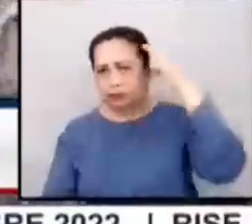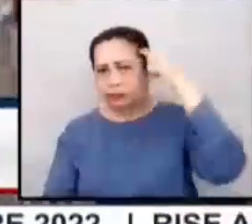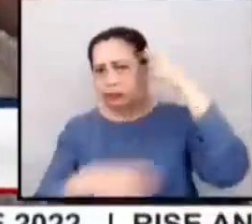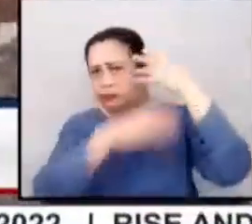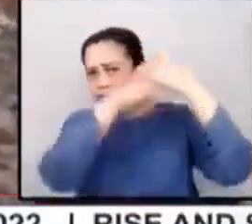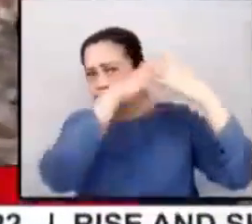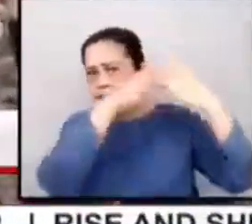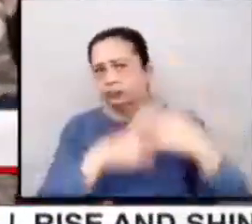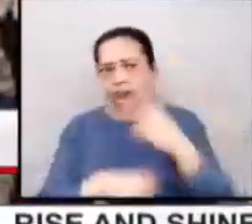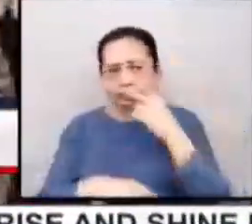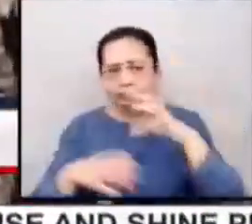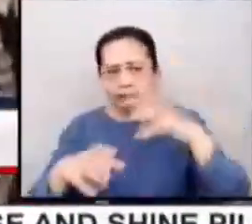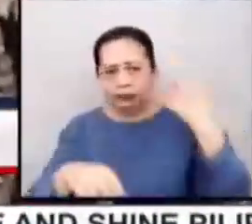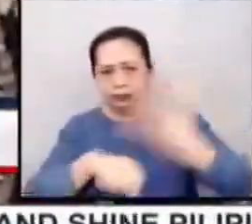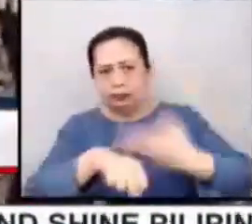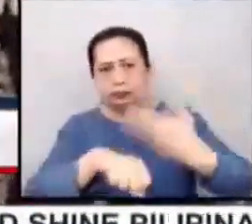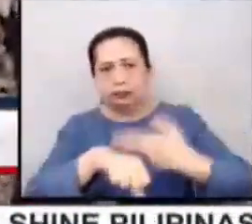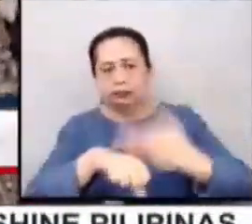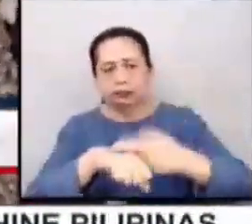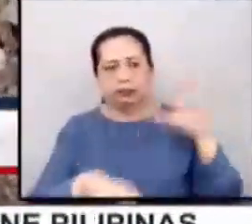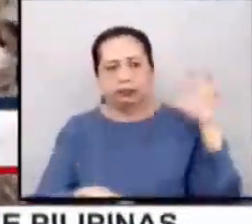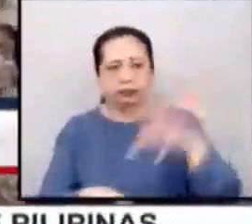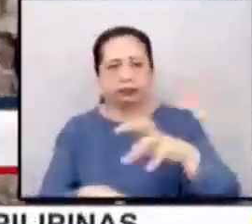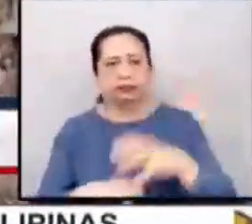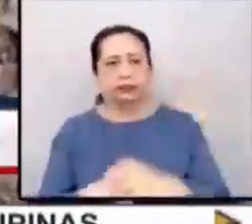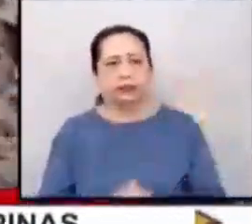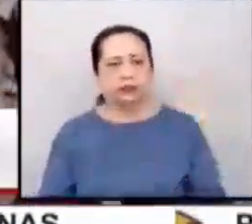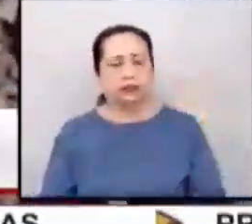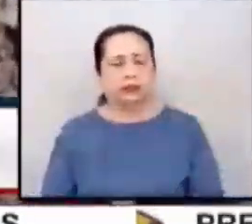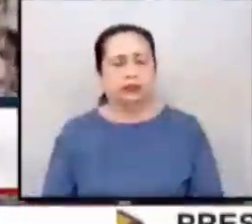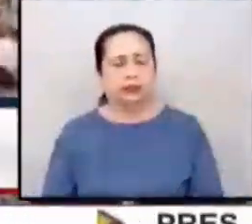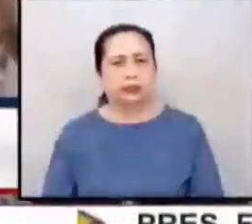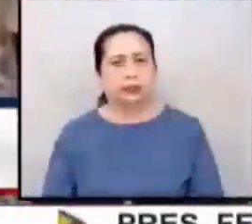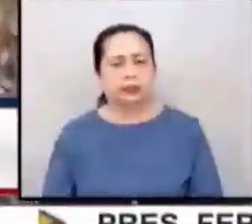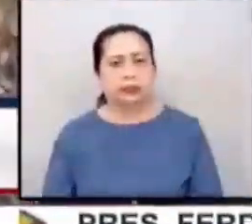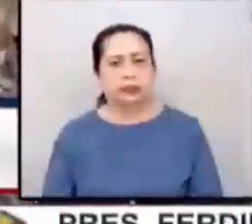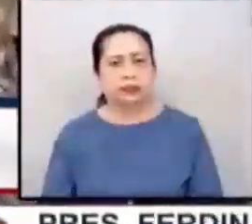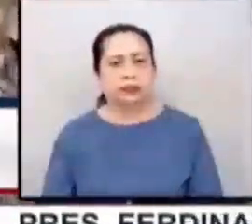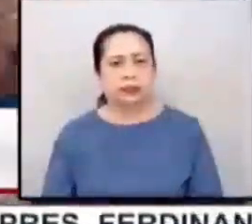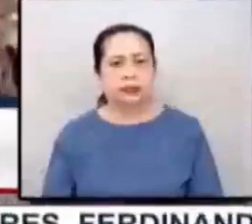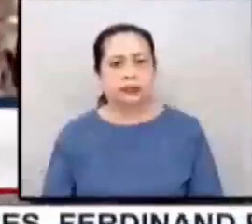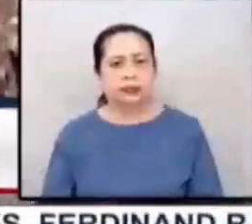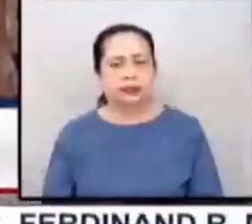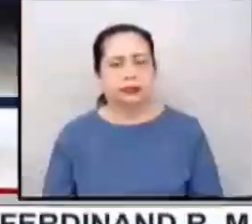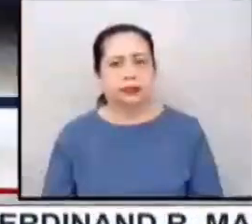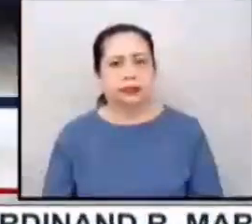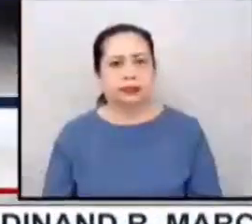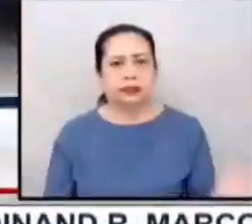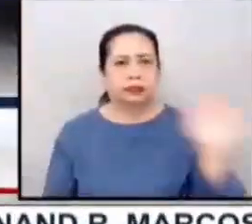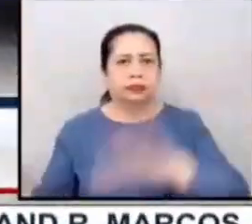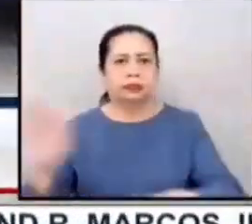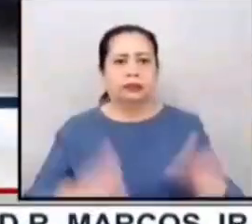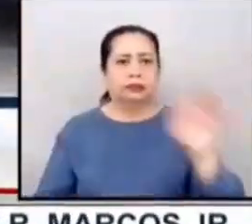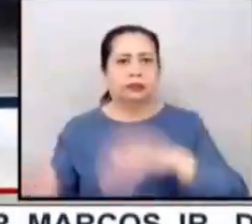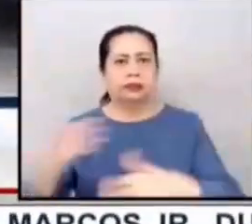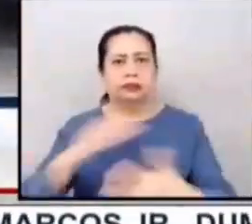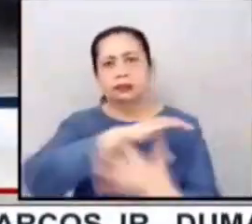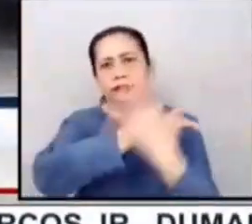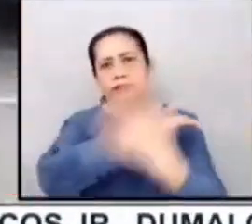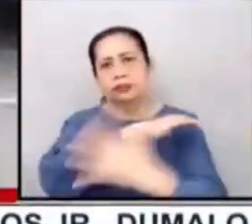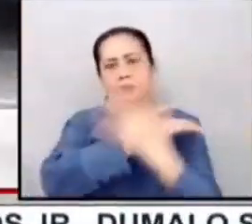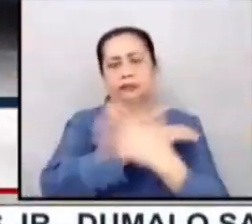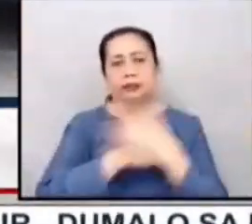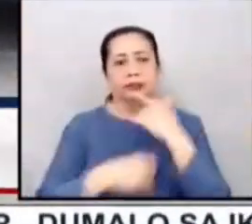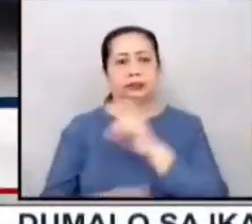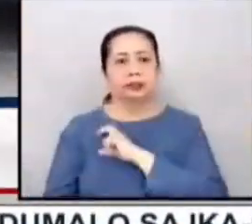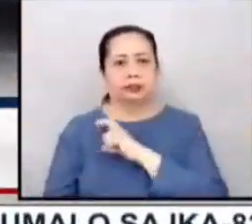po yung bato na makita agad namin dyan. Saka ako nakatabo lang siya ng mga yung dahon. Ayon naman sa pulisya, hawak